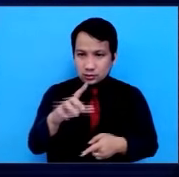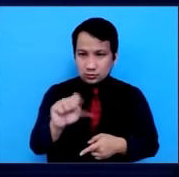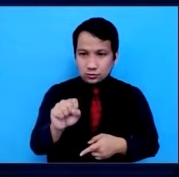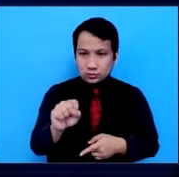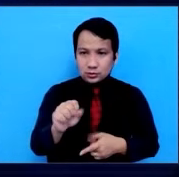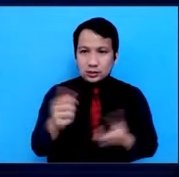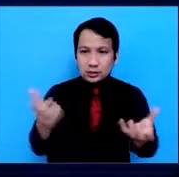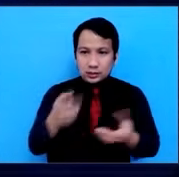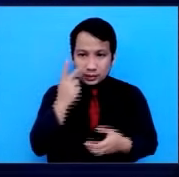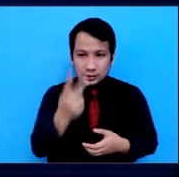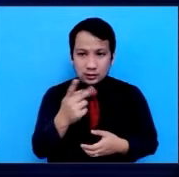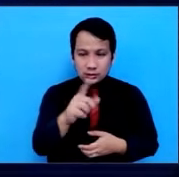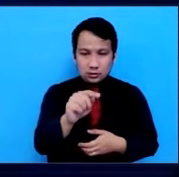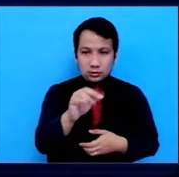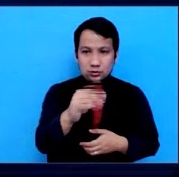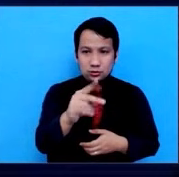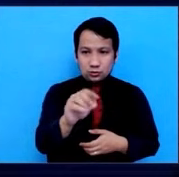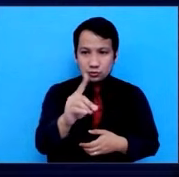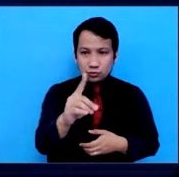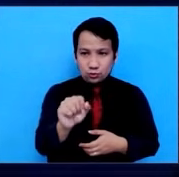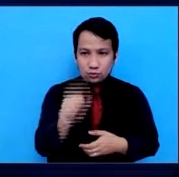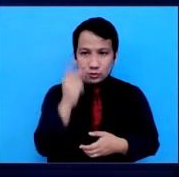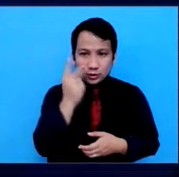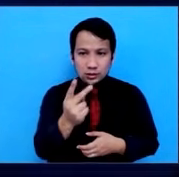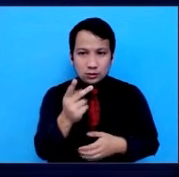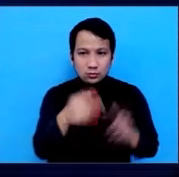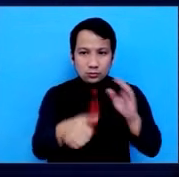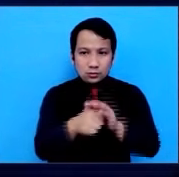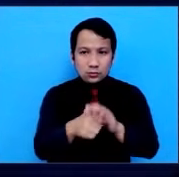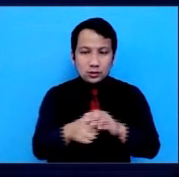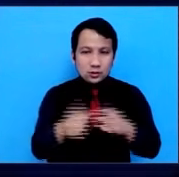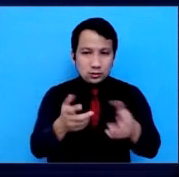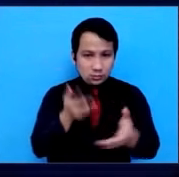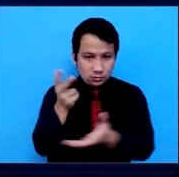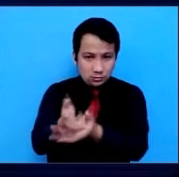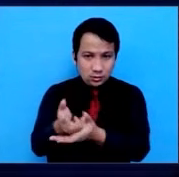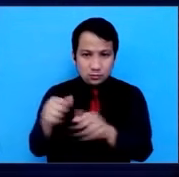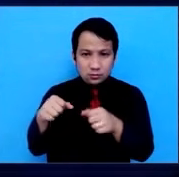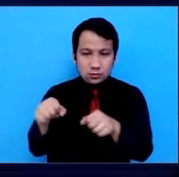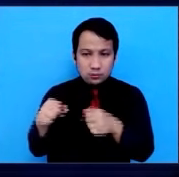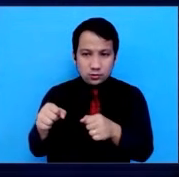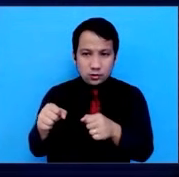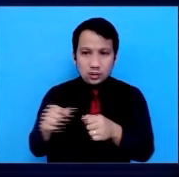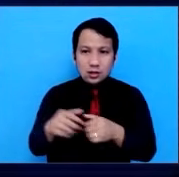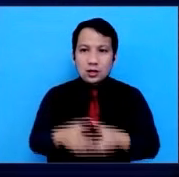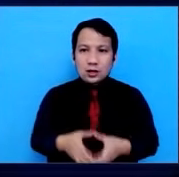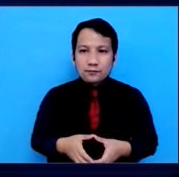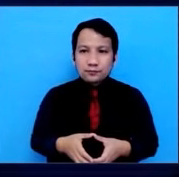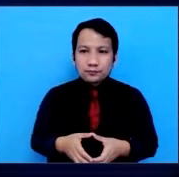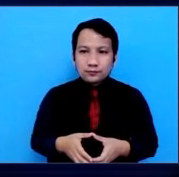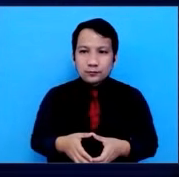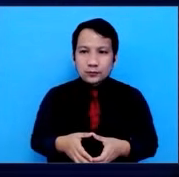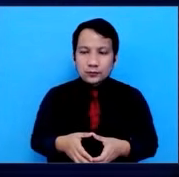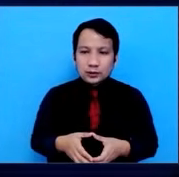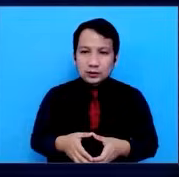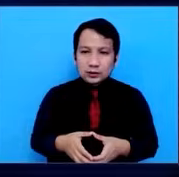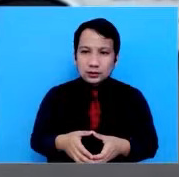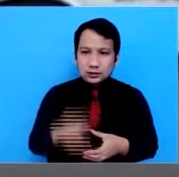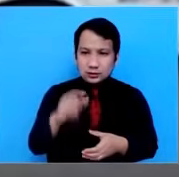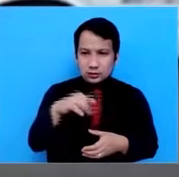Severino Reyes Street, corner Remedio Street sa Tondo, Manila. At nakita na pumupunta sa bahay ng